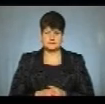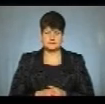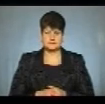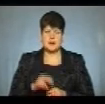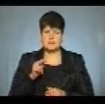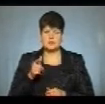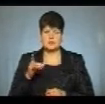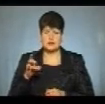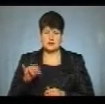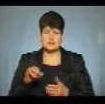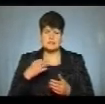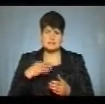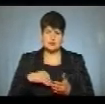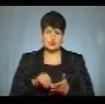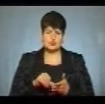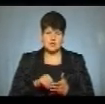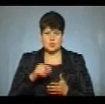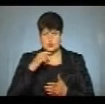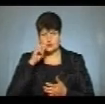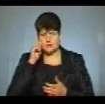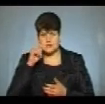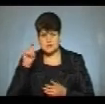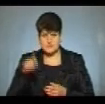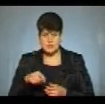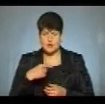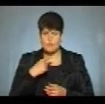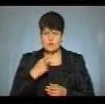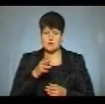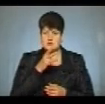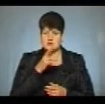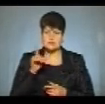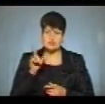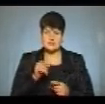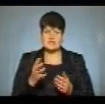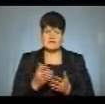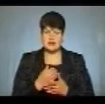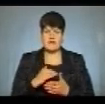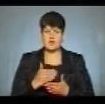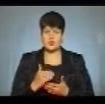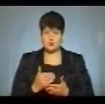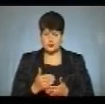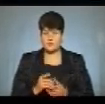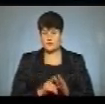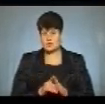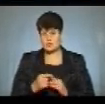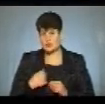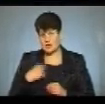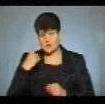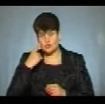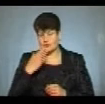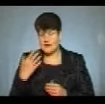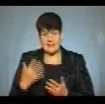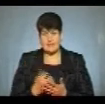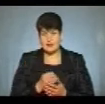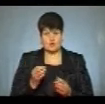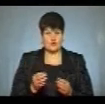Павло Глиняний – син учасника російсько-української війни. Каже, під час поїздки виграв ноутбук. Я спочатку думав, що я не виграю